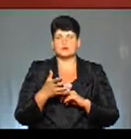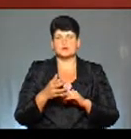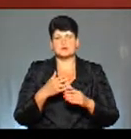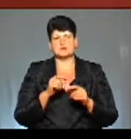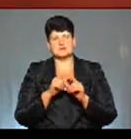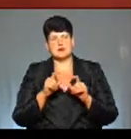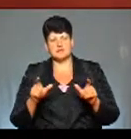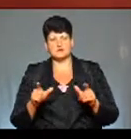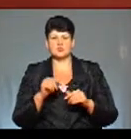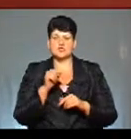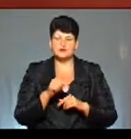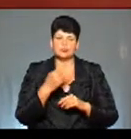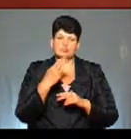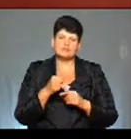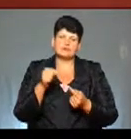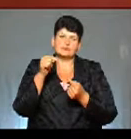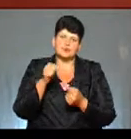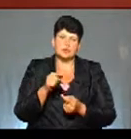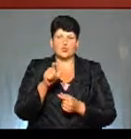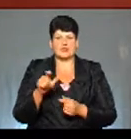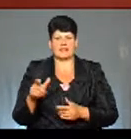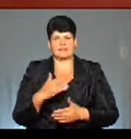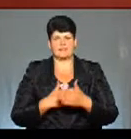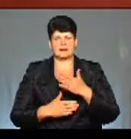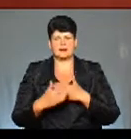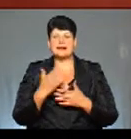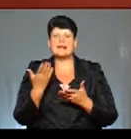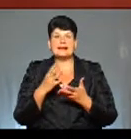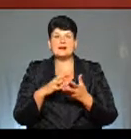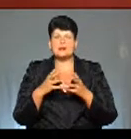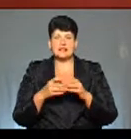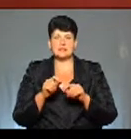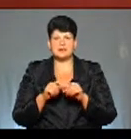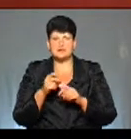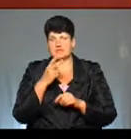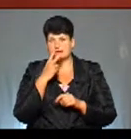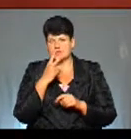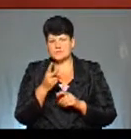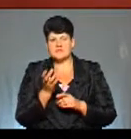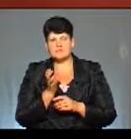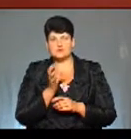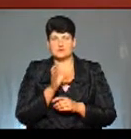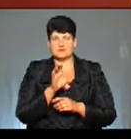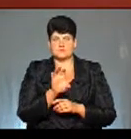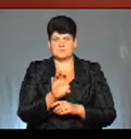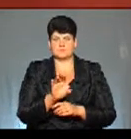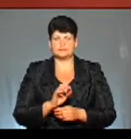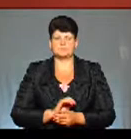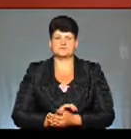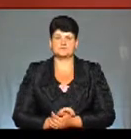їхньої адаптованості для людей з інвалідністю. Які результати перевірки, дивимося у сюжеті моїх колег.